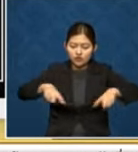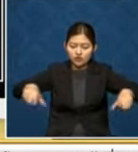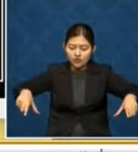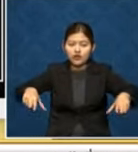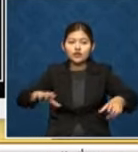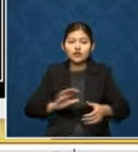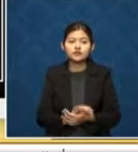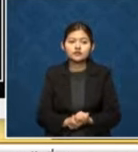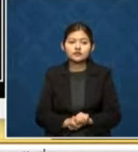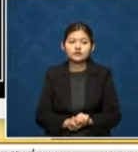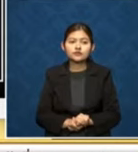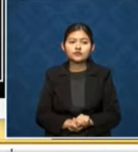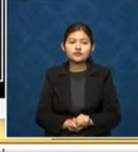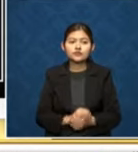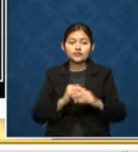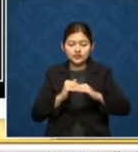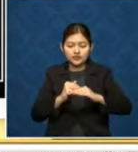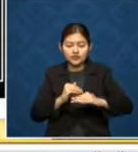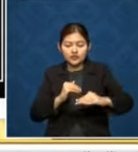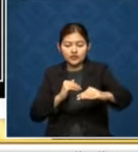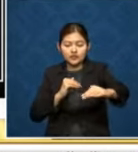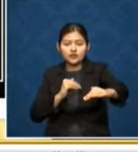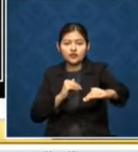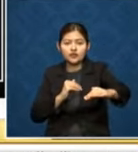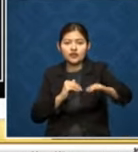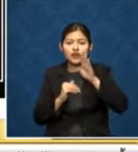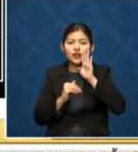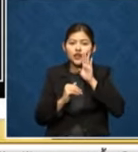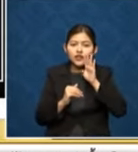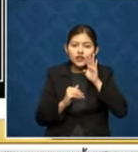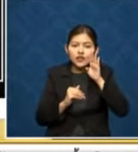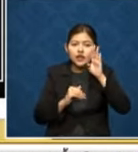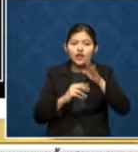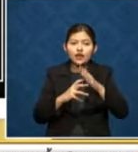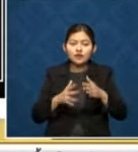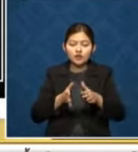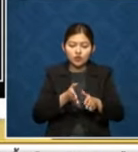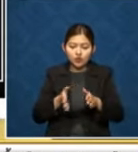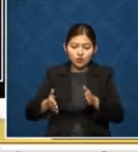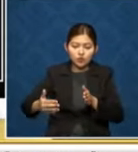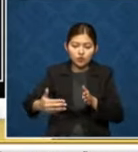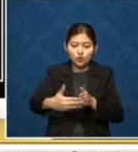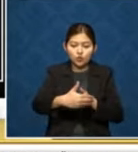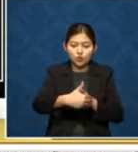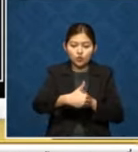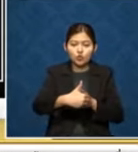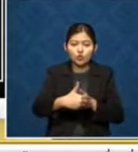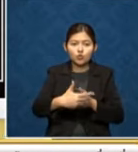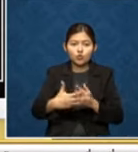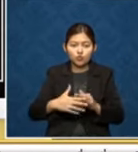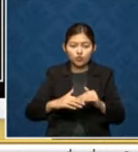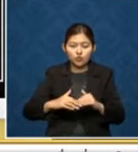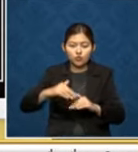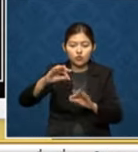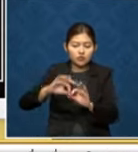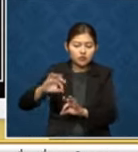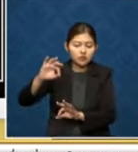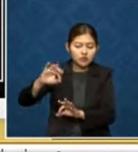ทำขยายคลองให้เป็นรูปตัวยูแล้วจะทำให้ทางนั้นเพิ่มขึ้นไปอีกเมตร